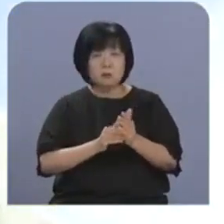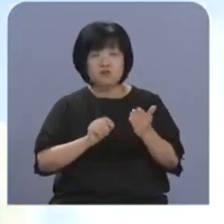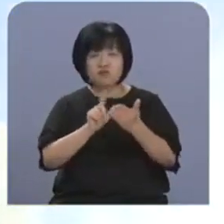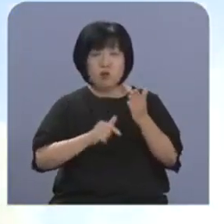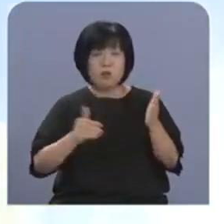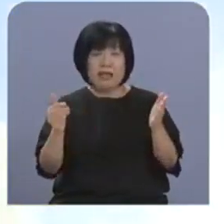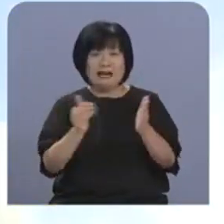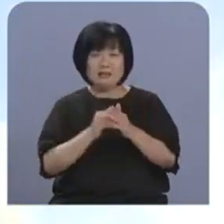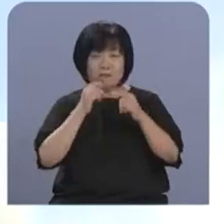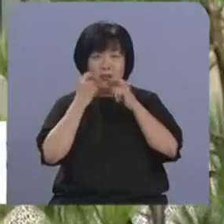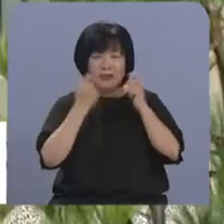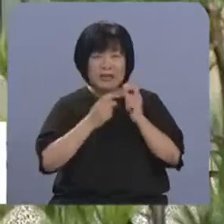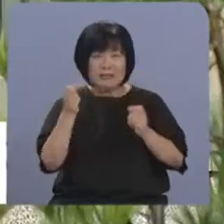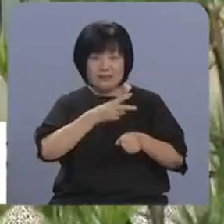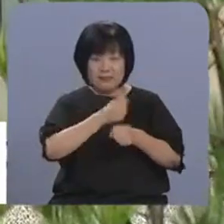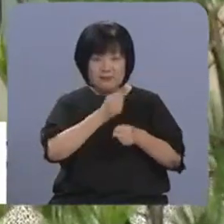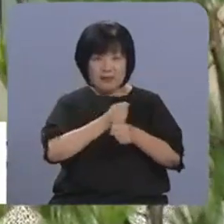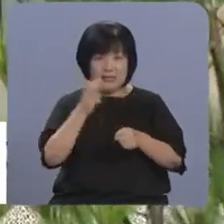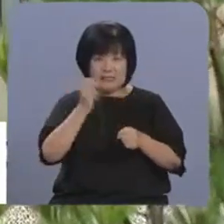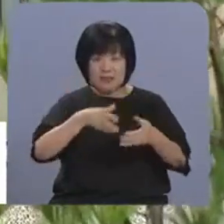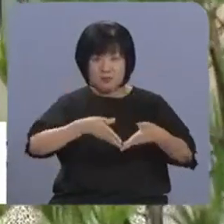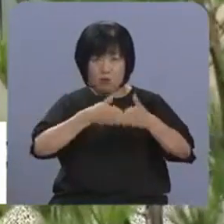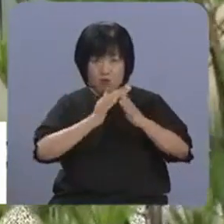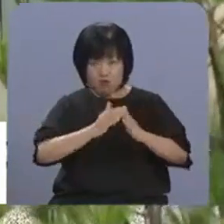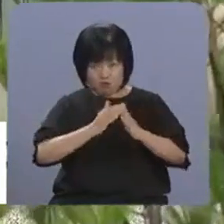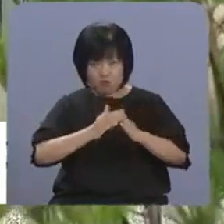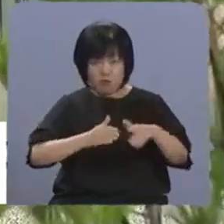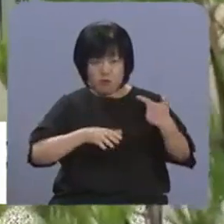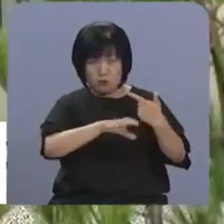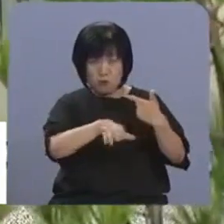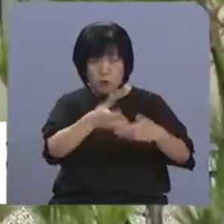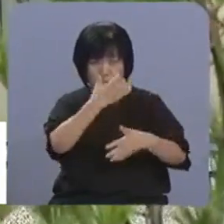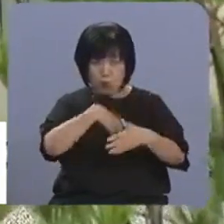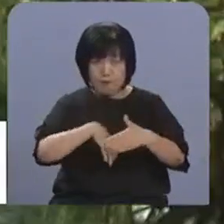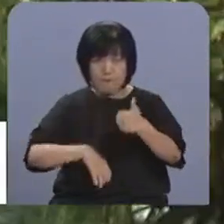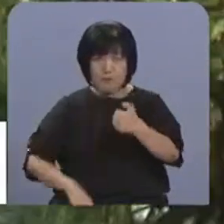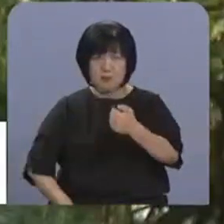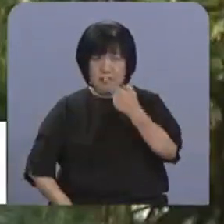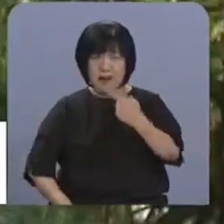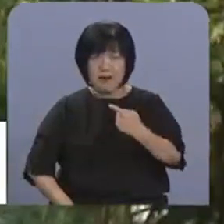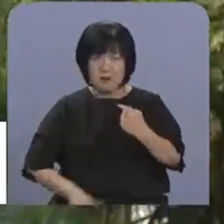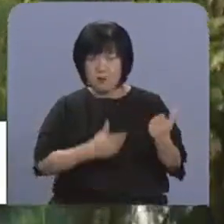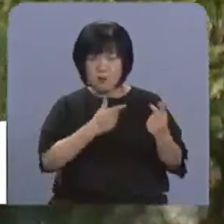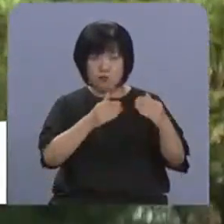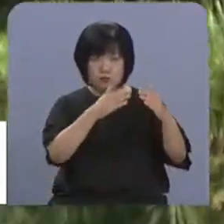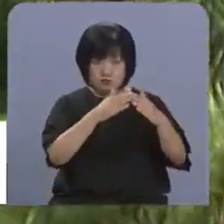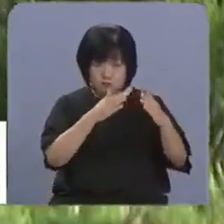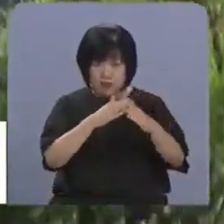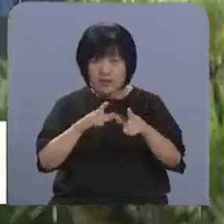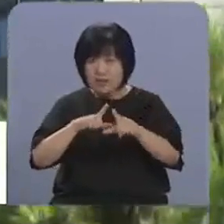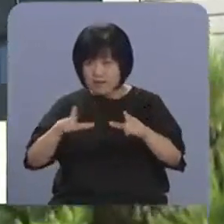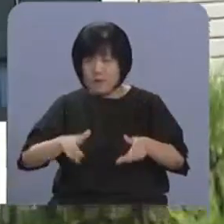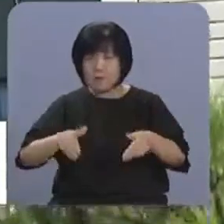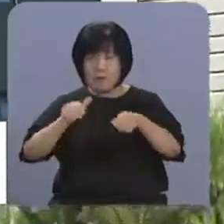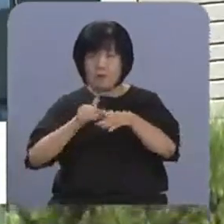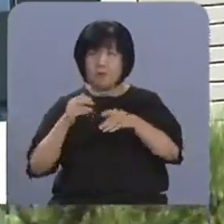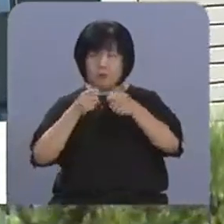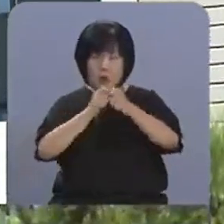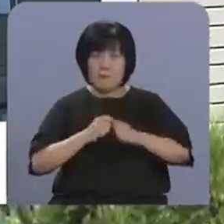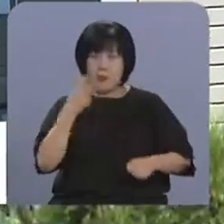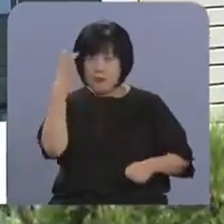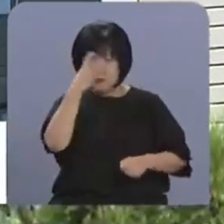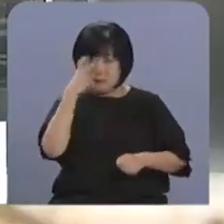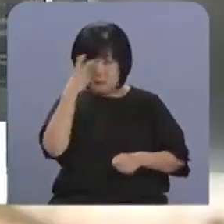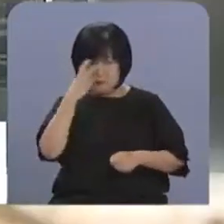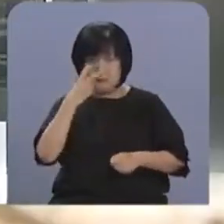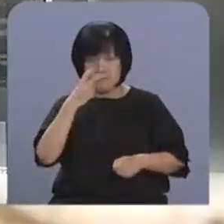민간에서 재개발, 재건축 중인 무량판 아파트 6곳을 포함해 모두 61곳의 공동주택과 일반 건축물을 정밀